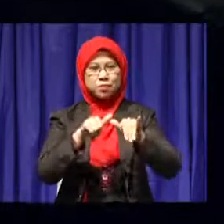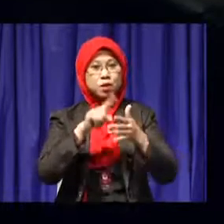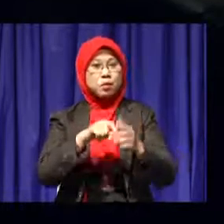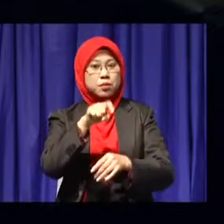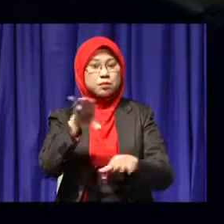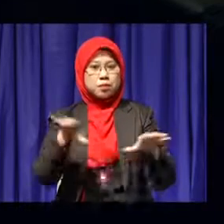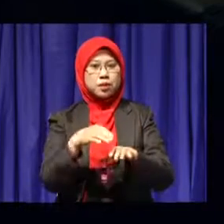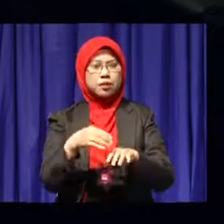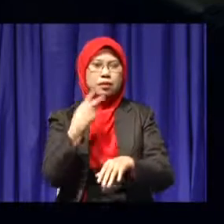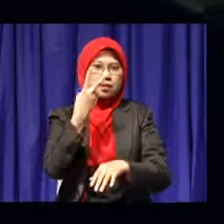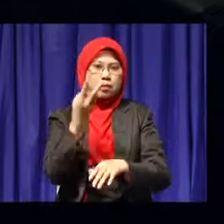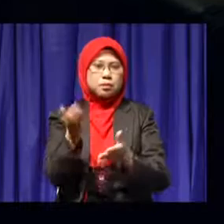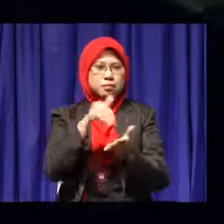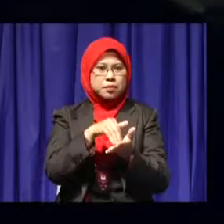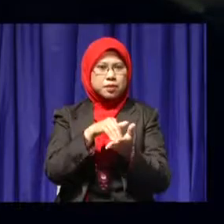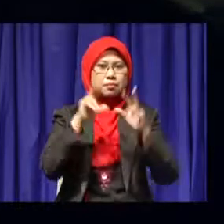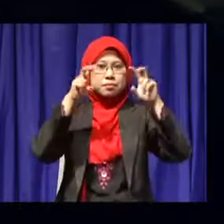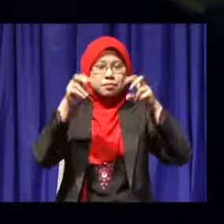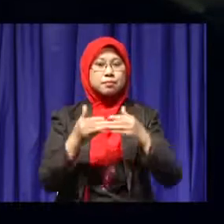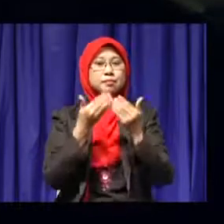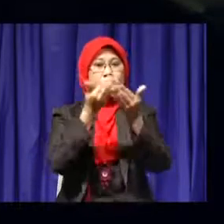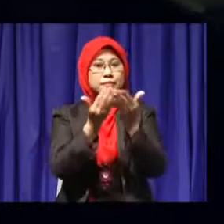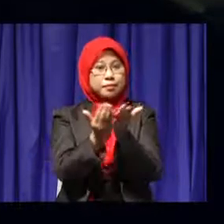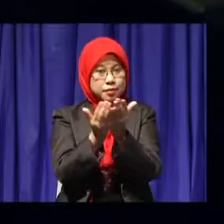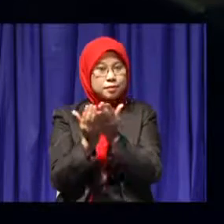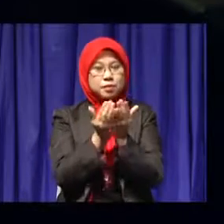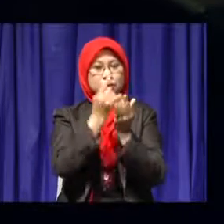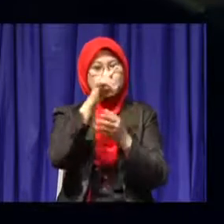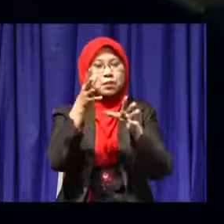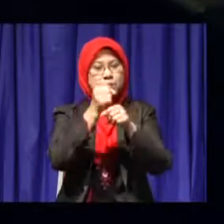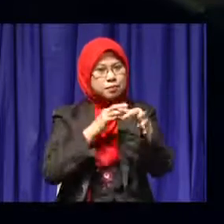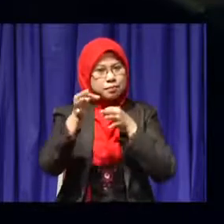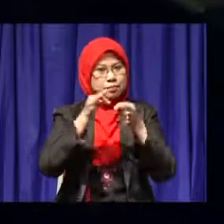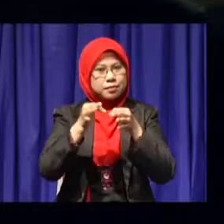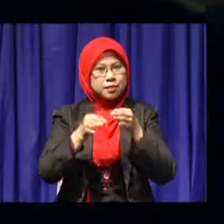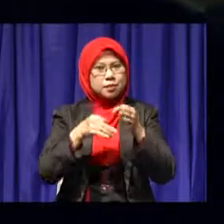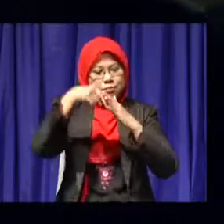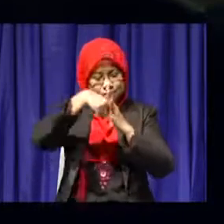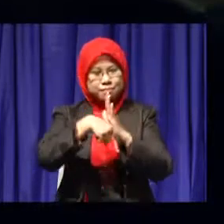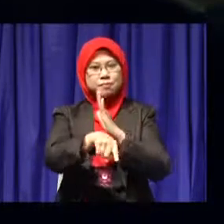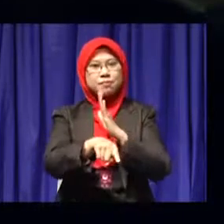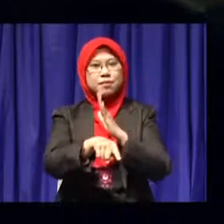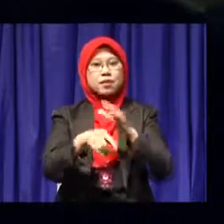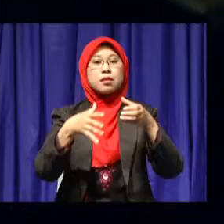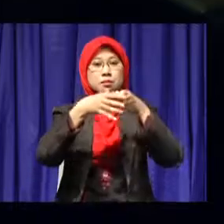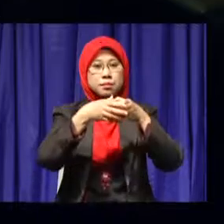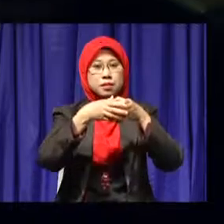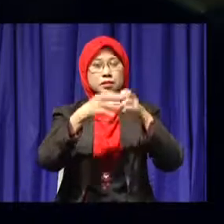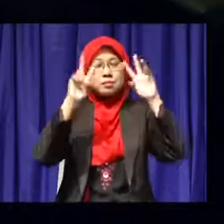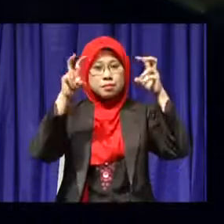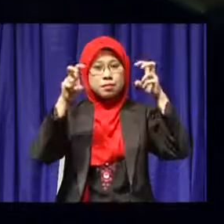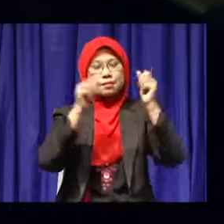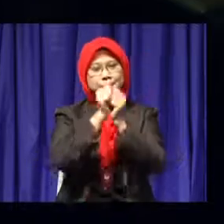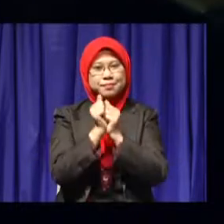melihat ditawarkan di sekolah untuk mendapatkan penerangan dengan lebih lanjut tentang PC Smart keberadaan ini